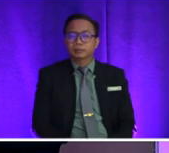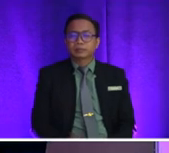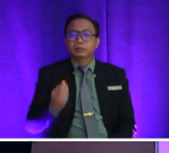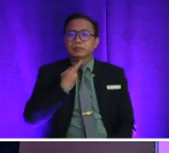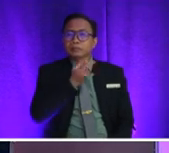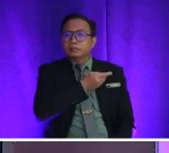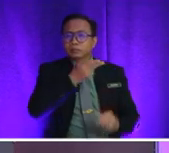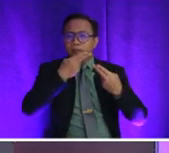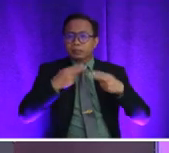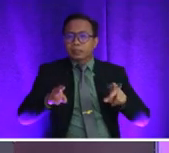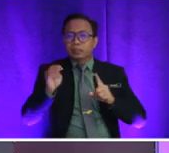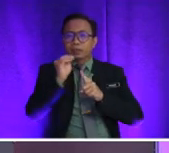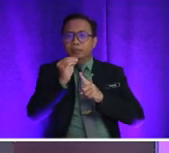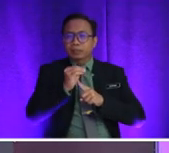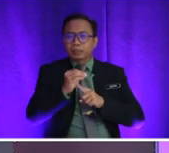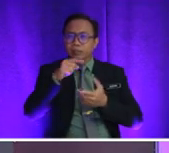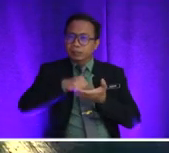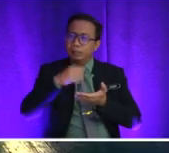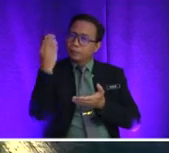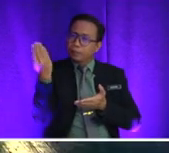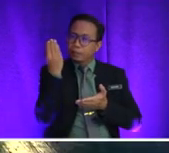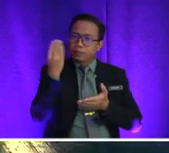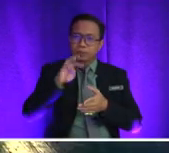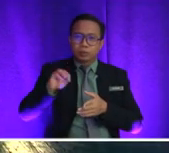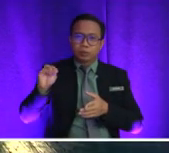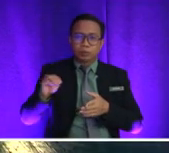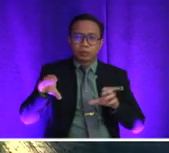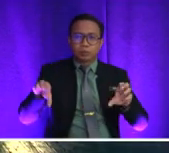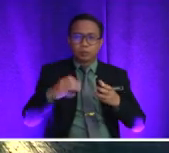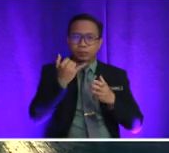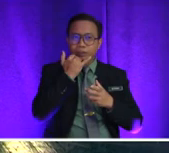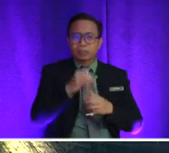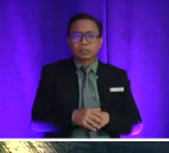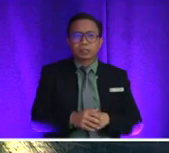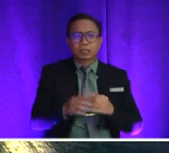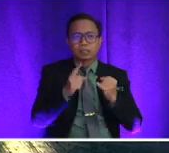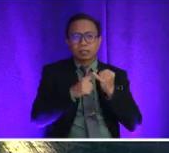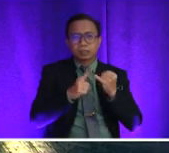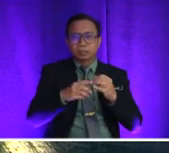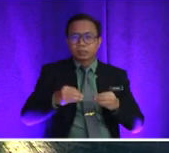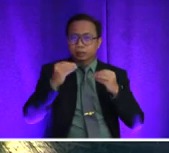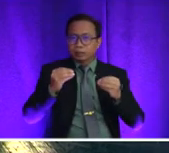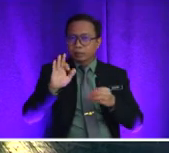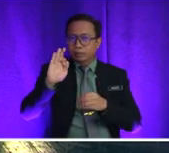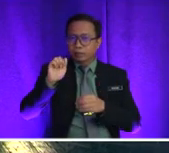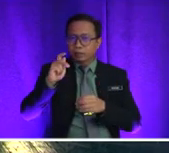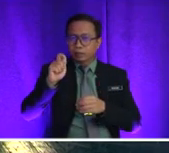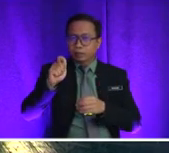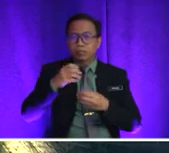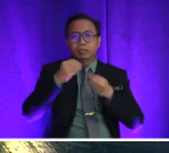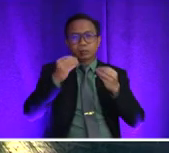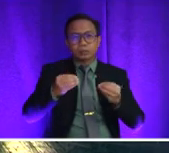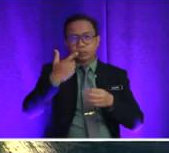kehilangan Makkah ini di antara kesilapan yang biasa dilakukan fakta tetapi tidak menyatukan